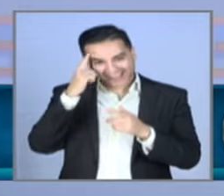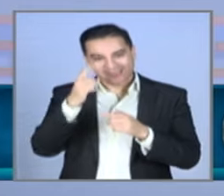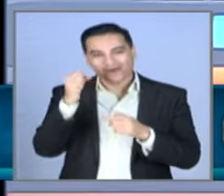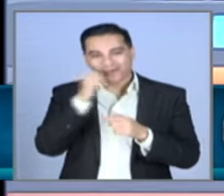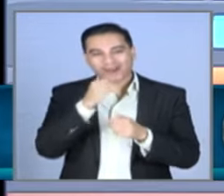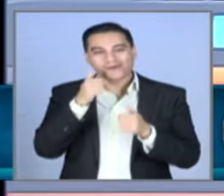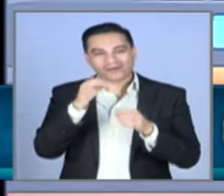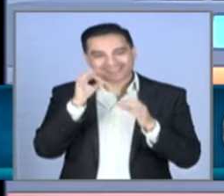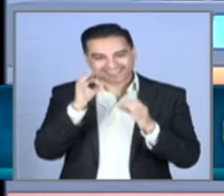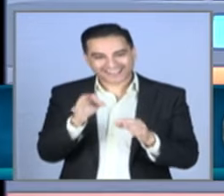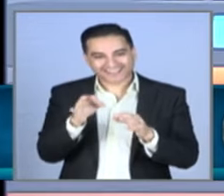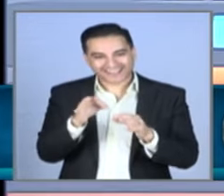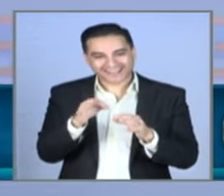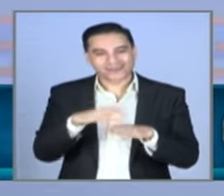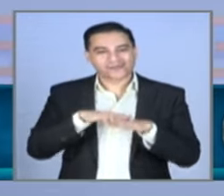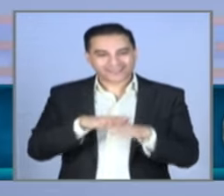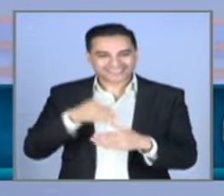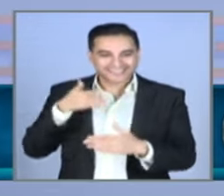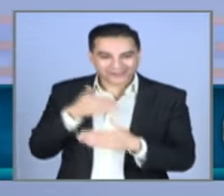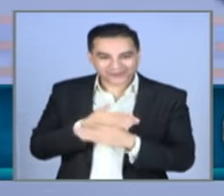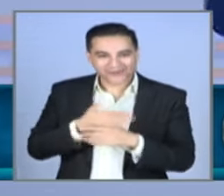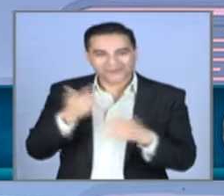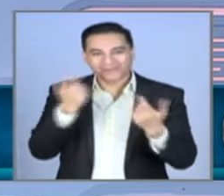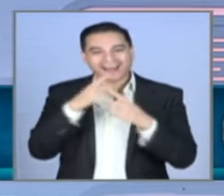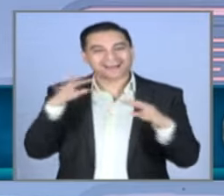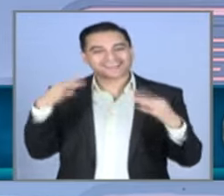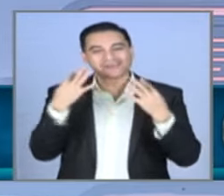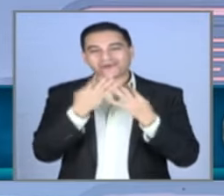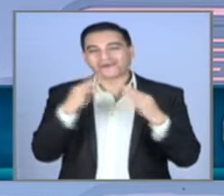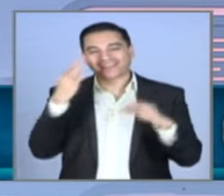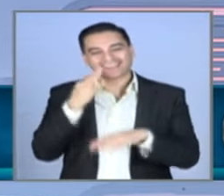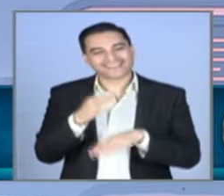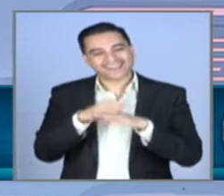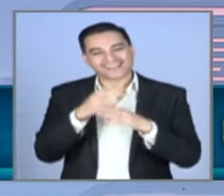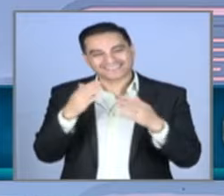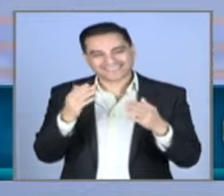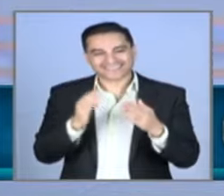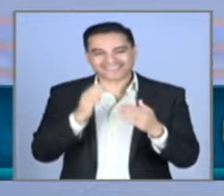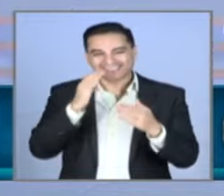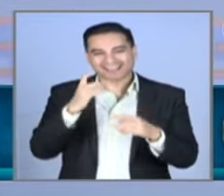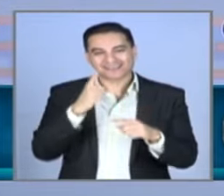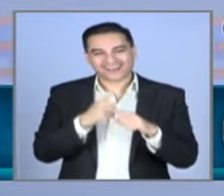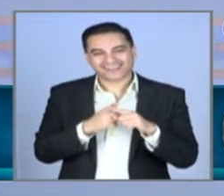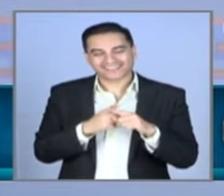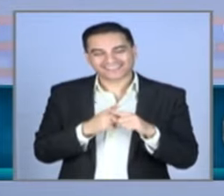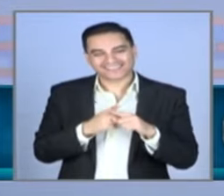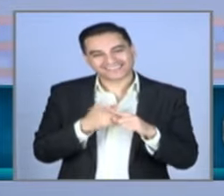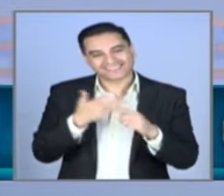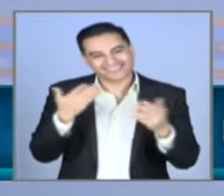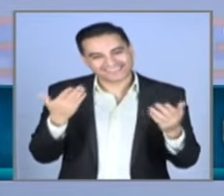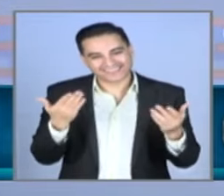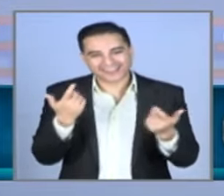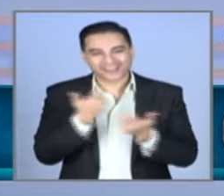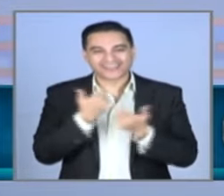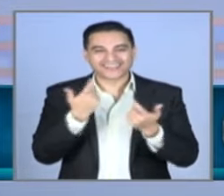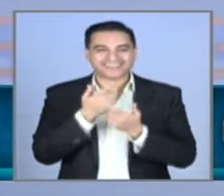جدا. خطفت البزر وضحكتي كل الجمهور. كل إجابة خلص. منى إجابة إيه طبعاً؟